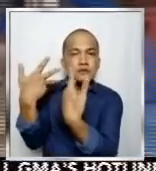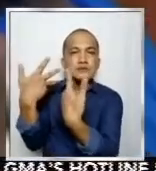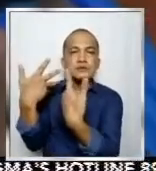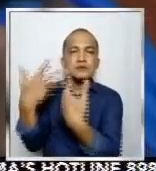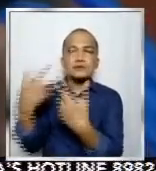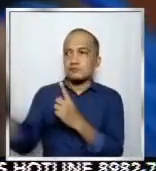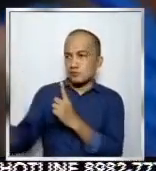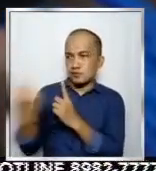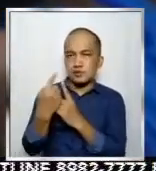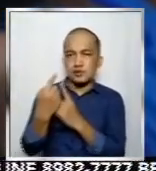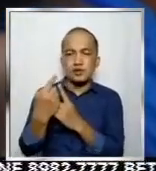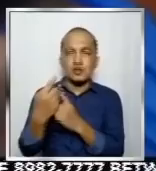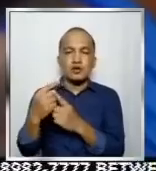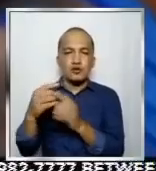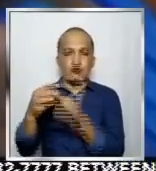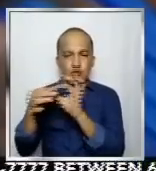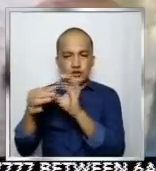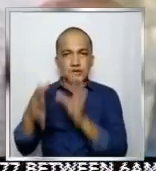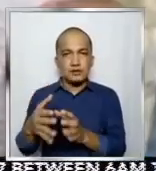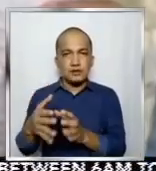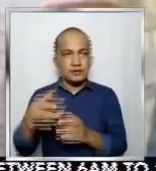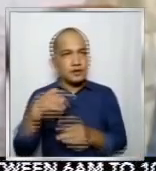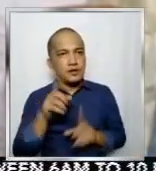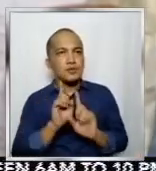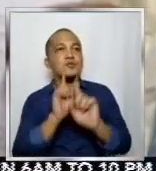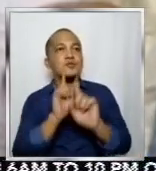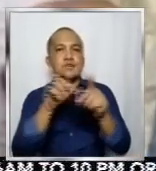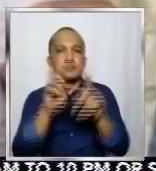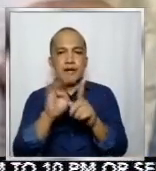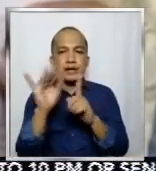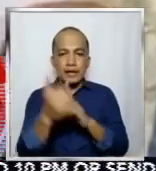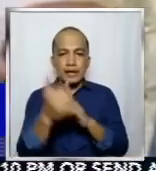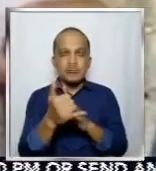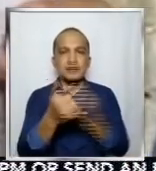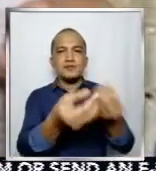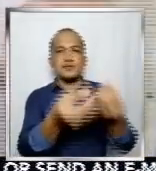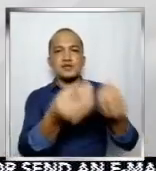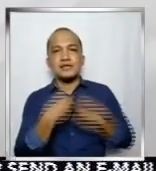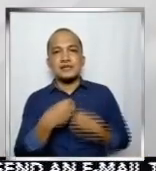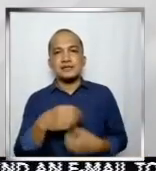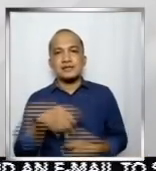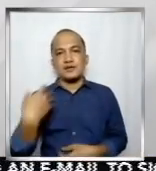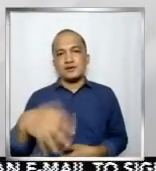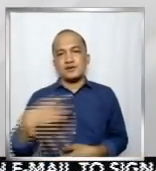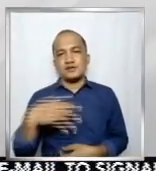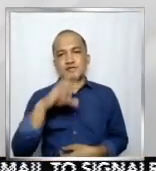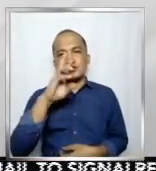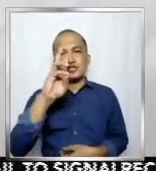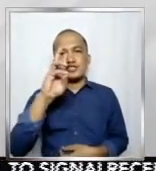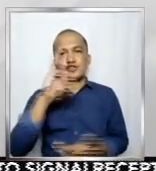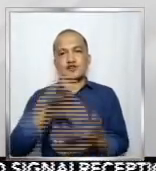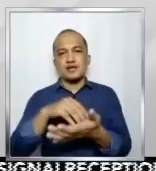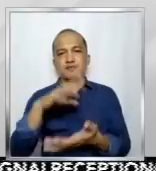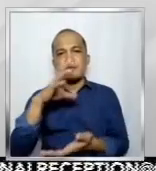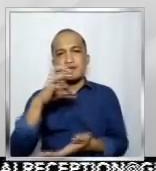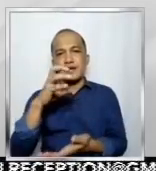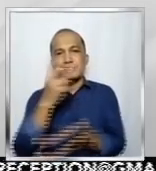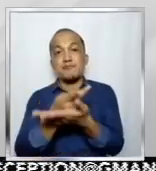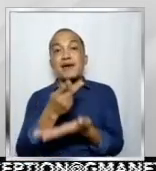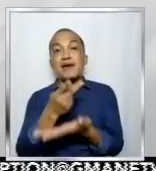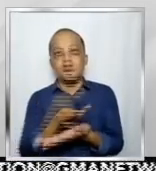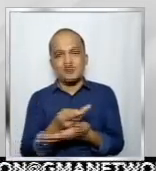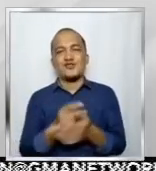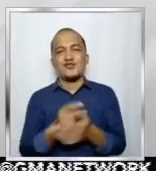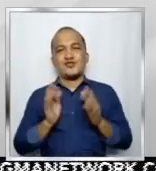coordinator, pinapunta sa barangay at binigyan ng 6,500 pesos. Ako po ay tinawagan ng barangay